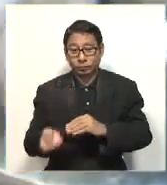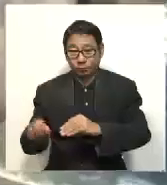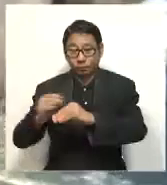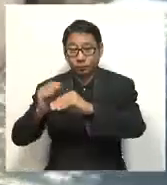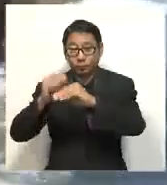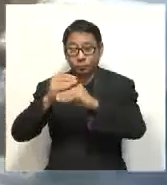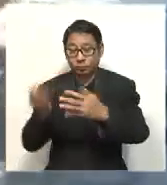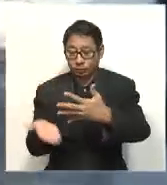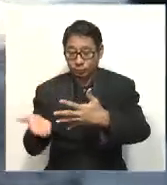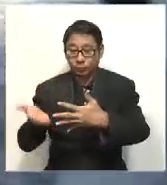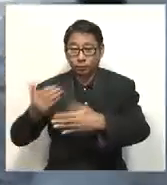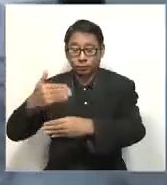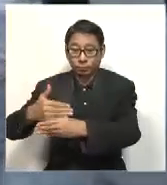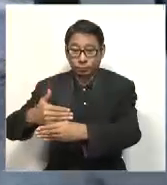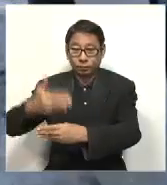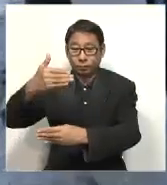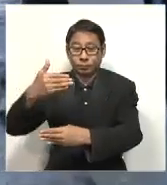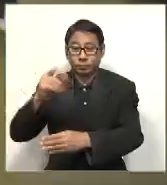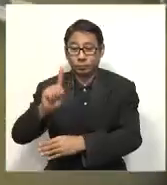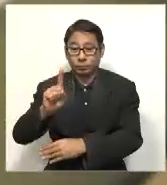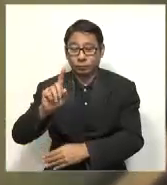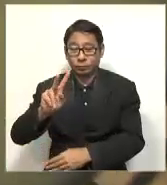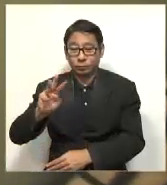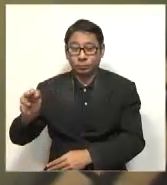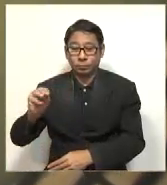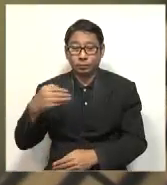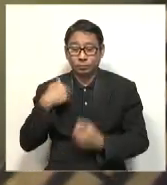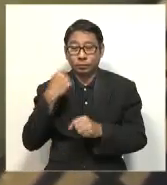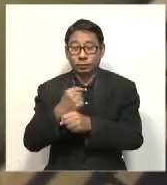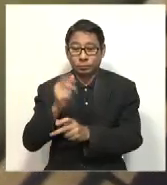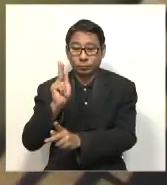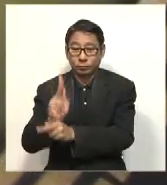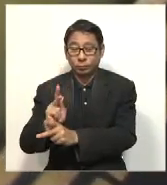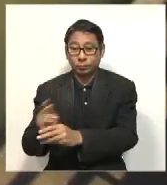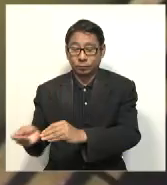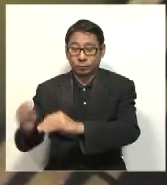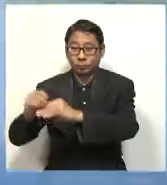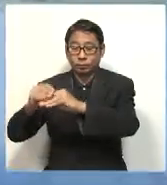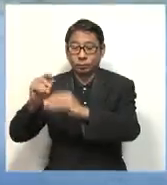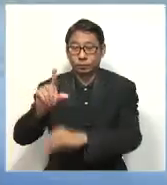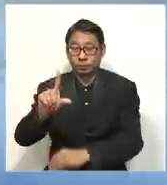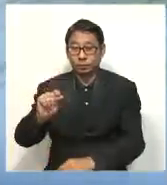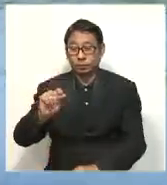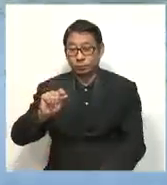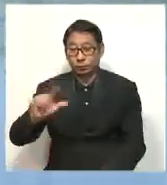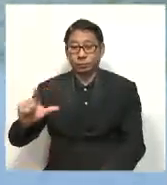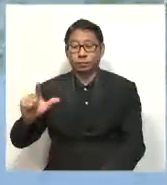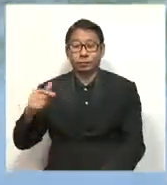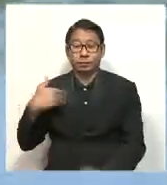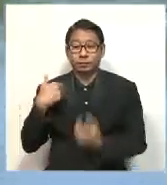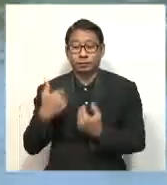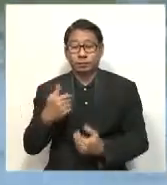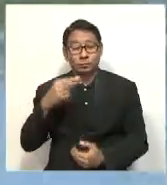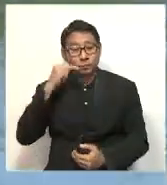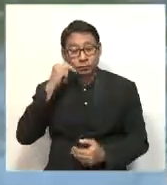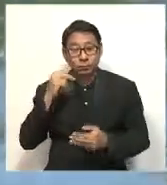โดยการยกระดับประตูระบายน้ำเพิ่มสูงขึ้นอีก1เมตรทำให้ความสามารถในการเก็บน้ำเพิ่มขึ้นอีก20ล้านลูกบาศก์เมตรแต่ถ้าห